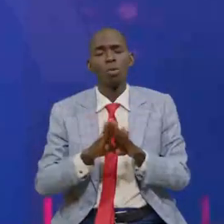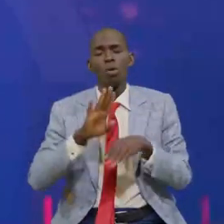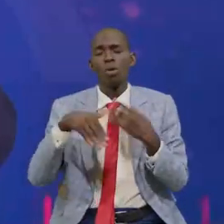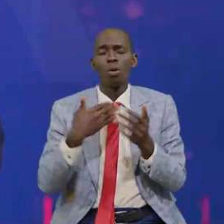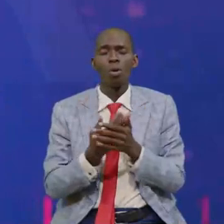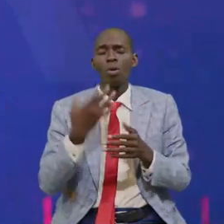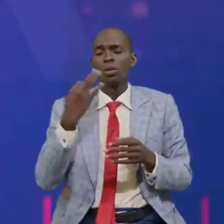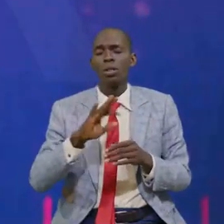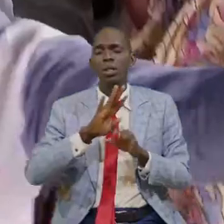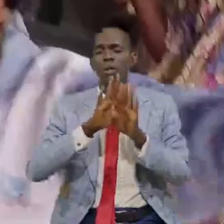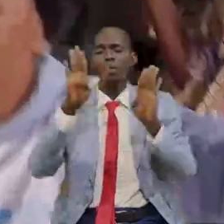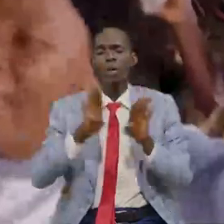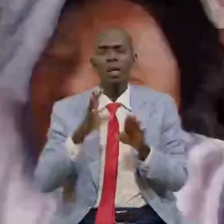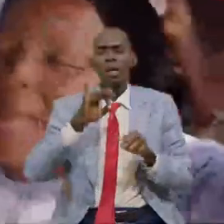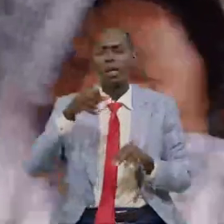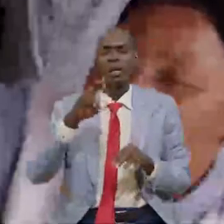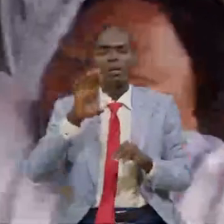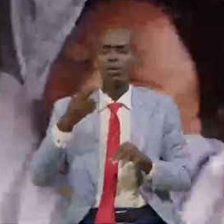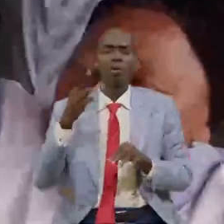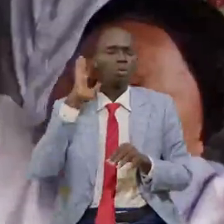Toutes les murailles vont tomber.